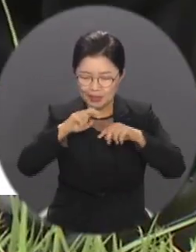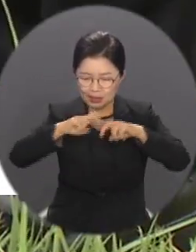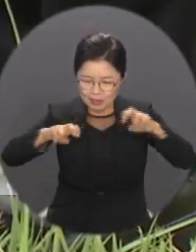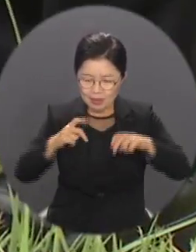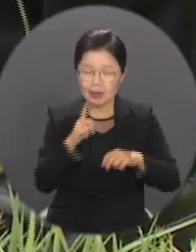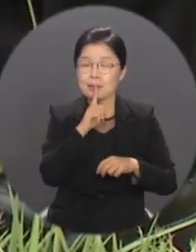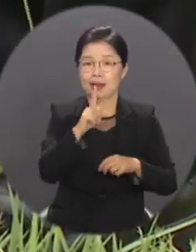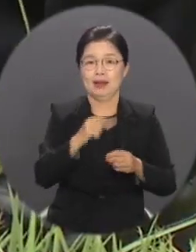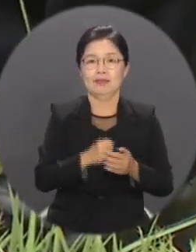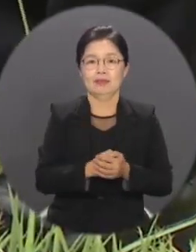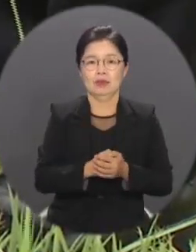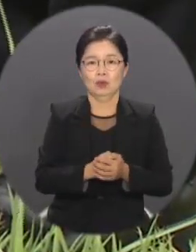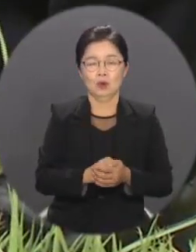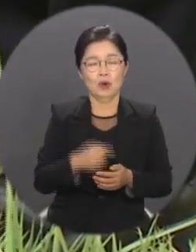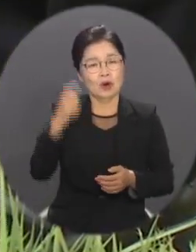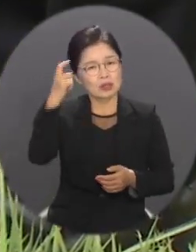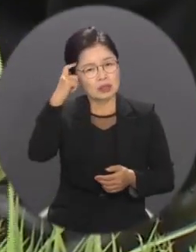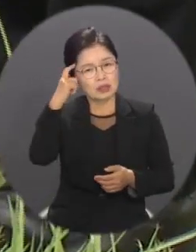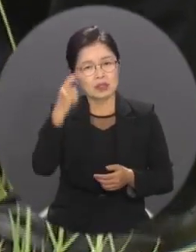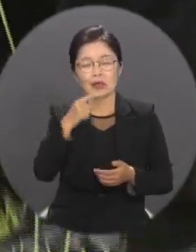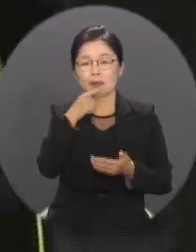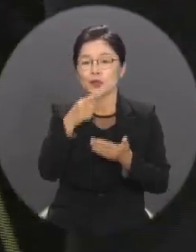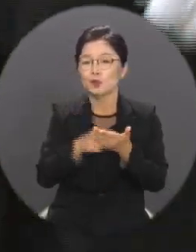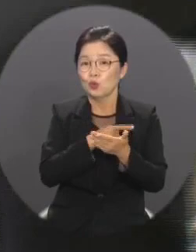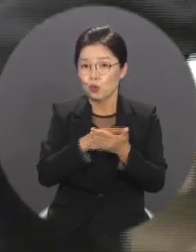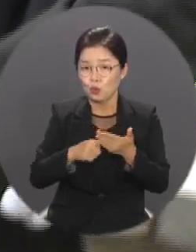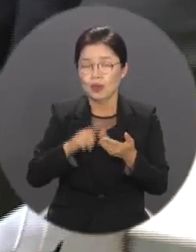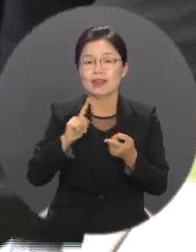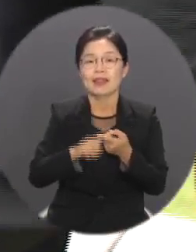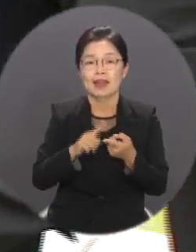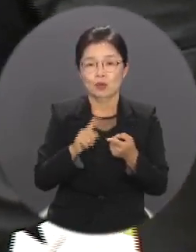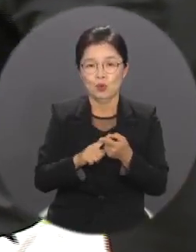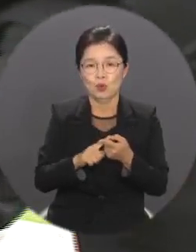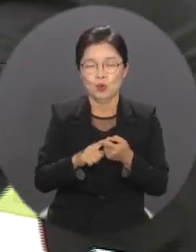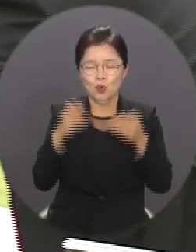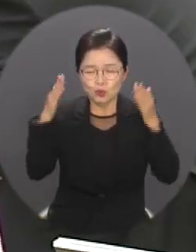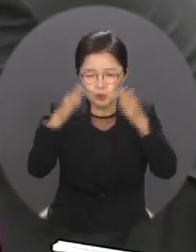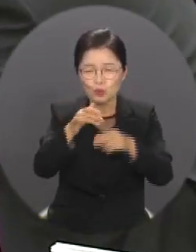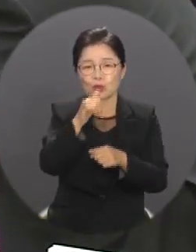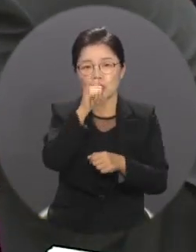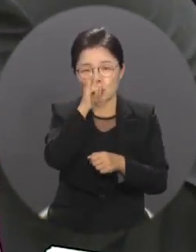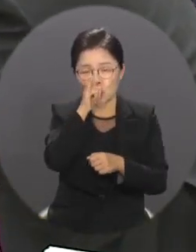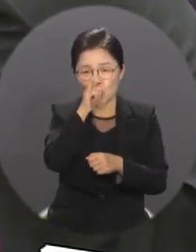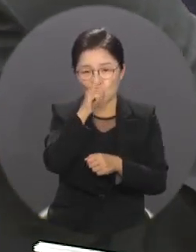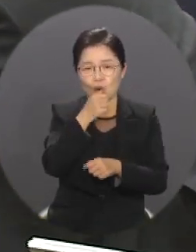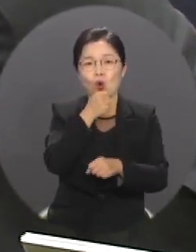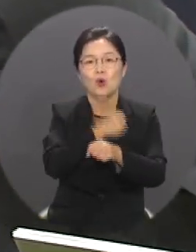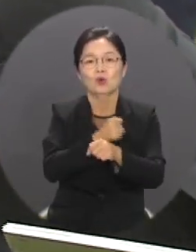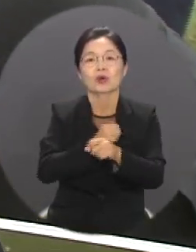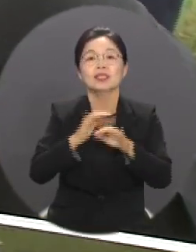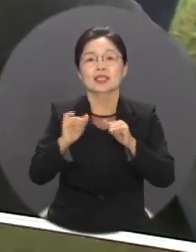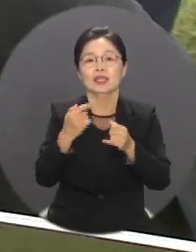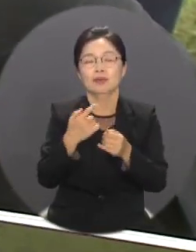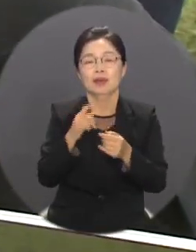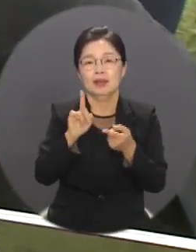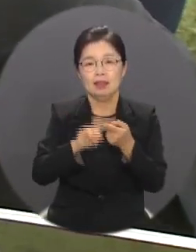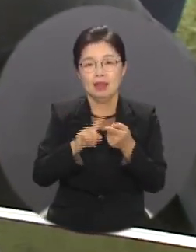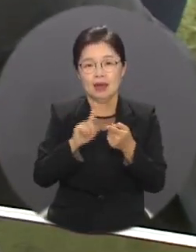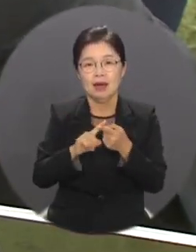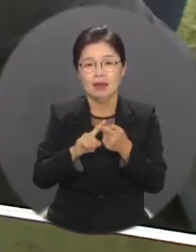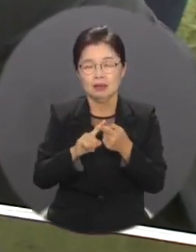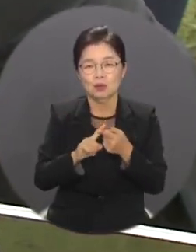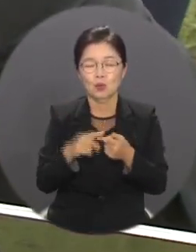그러면서 정신적 손해배상 소송 결과를 예의주시하고 있고 5.18 민주 유공자 들에 대한 보상 격차를 줄일 수 있는 방안을